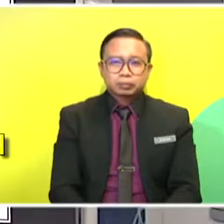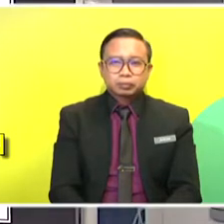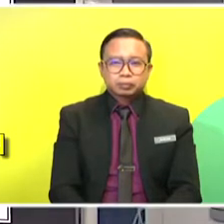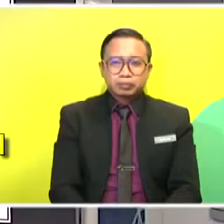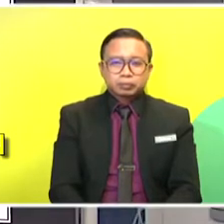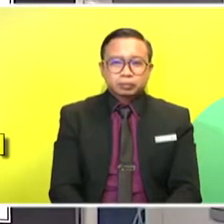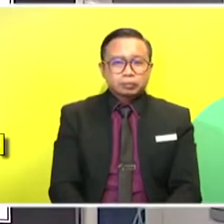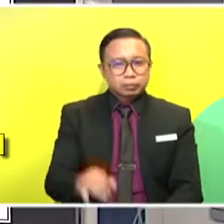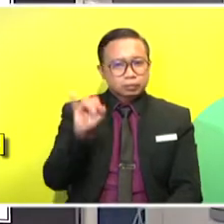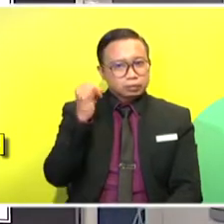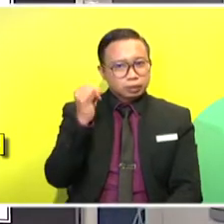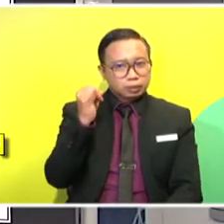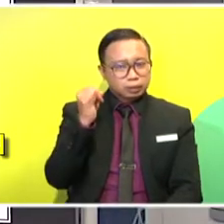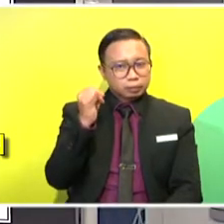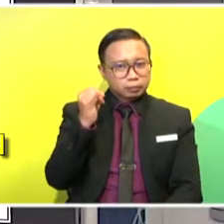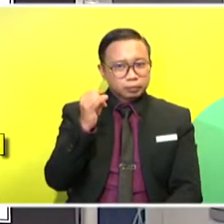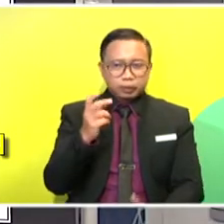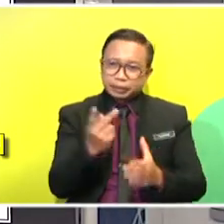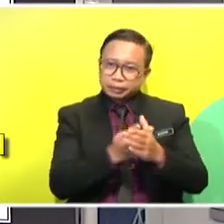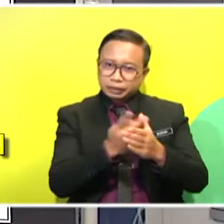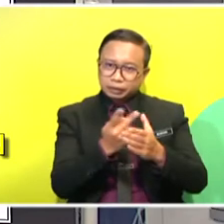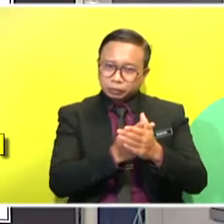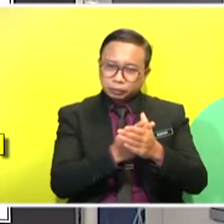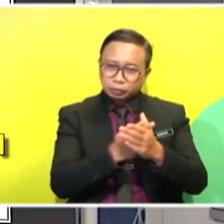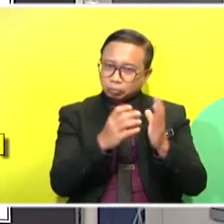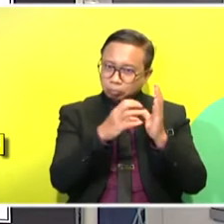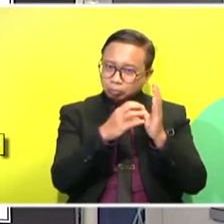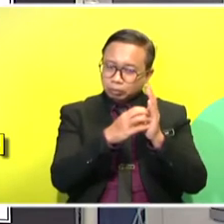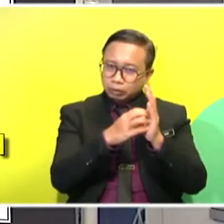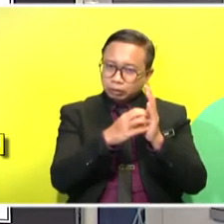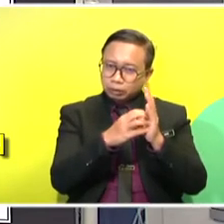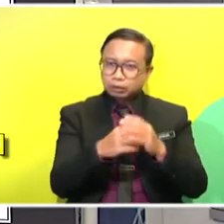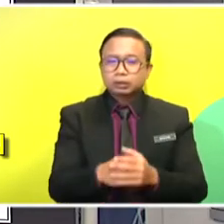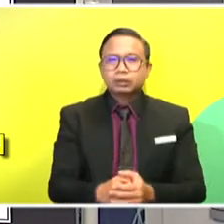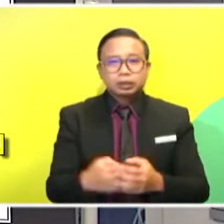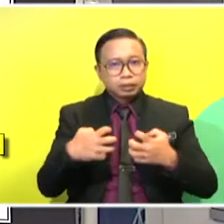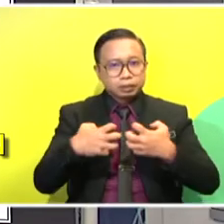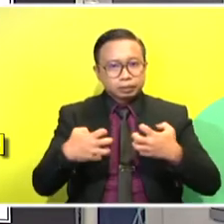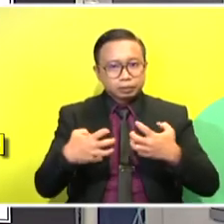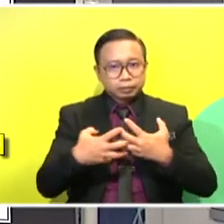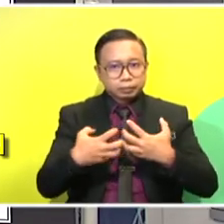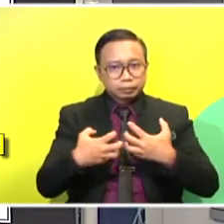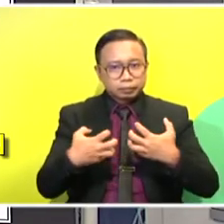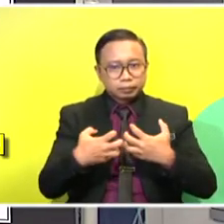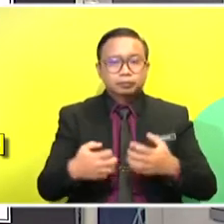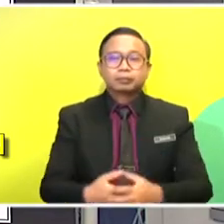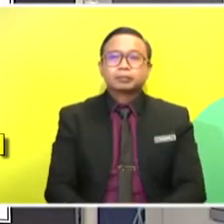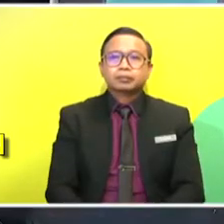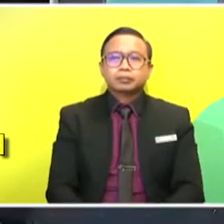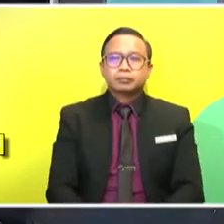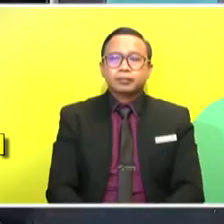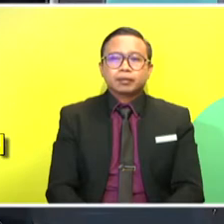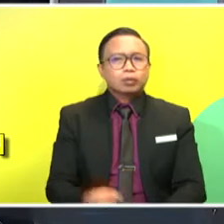Kita tidak dibenarkan mengusik punca kuasa elektrik. Betul tak cikgu? Betul, pandai Anissa. Okay, jadi jom. Tujuan dia kenapa